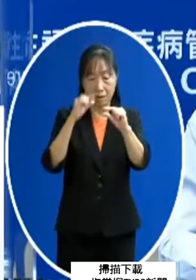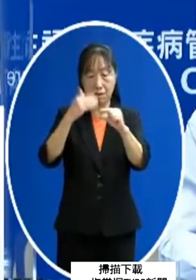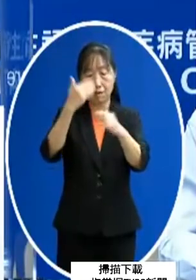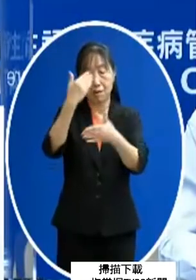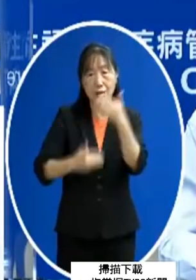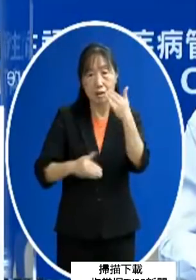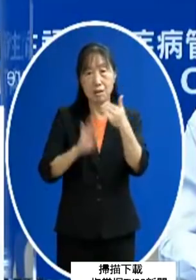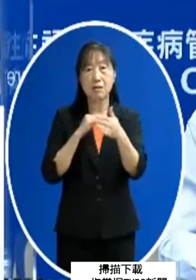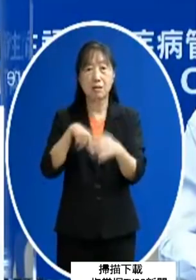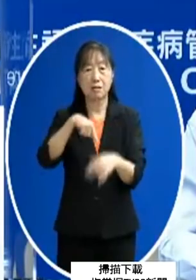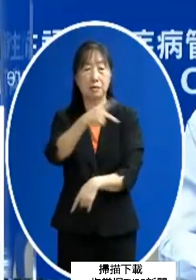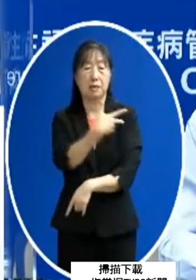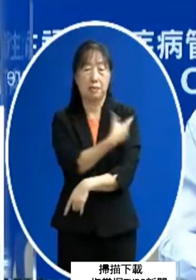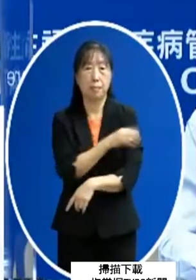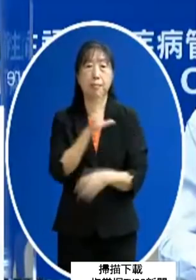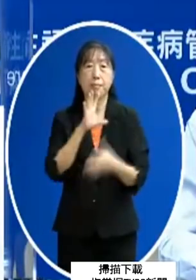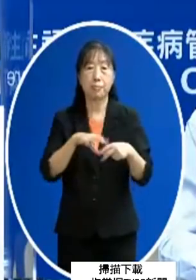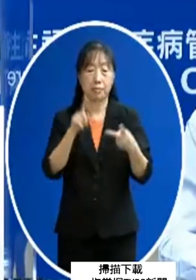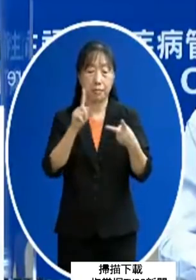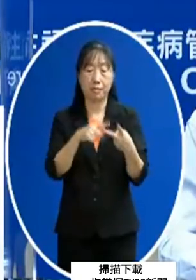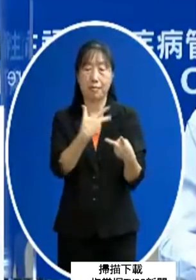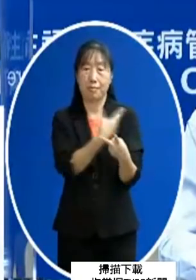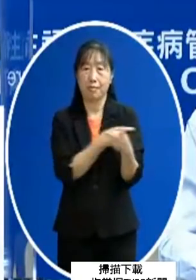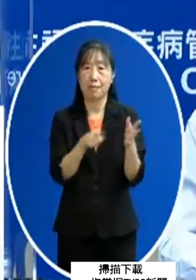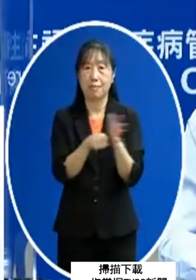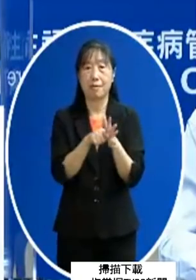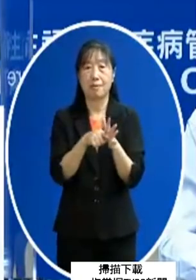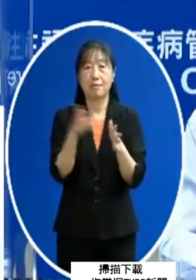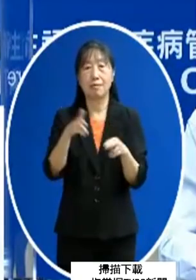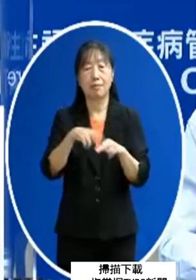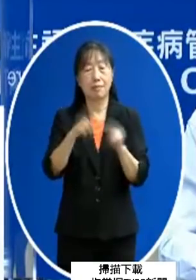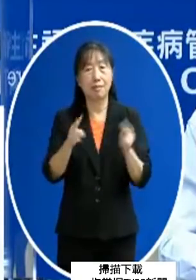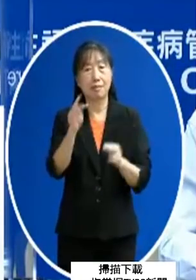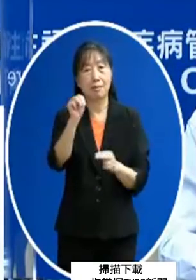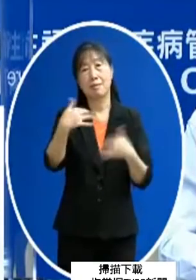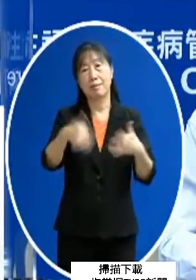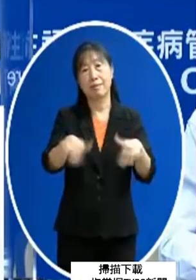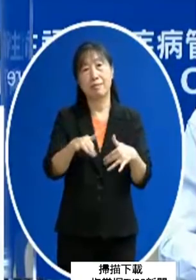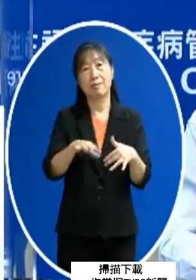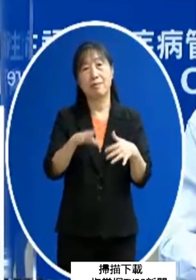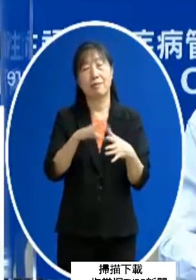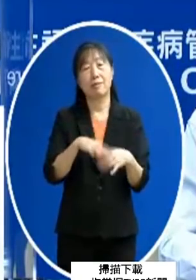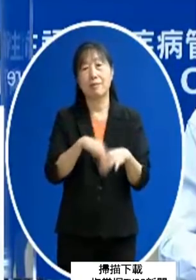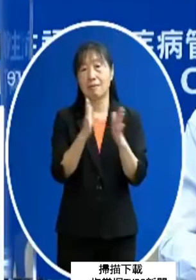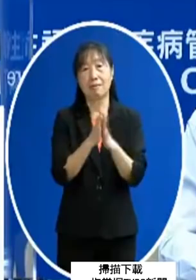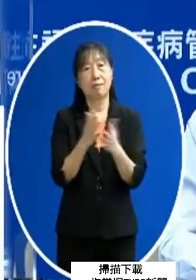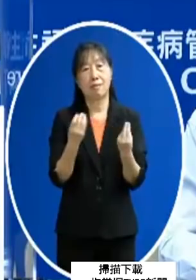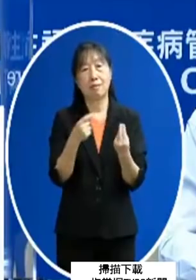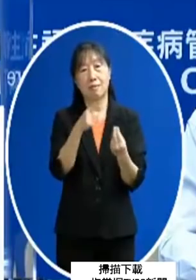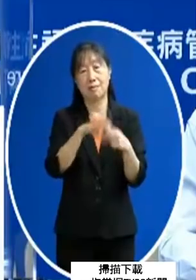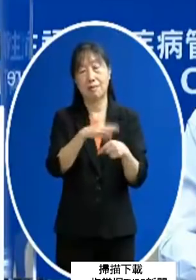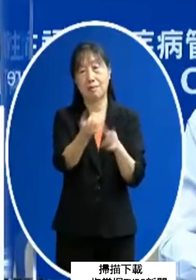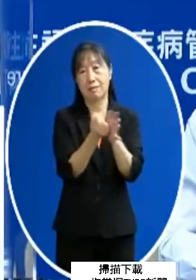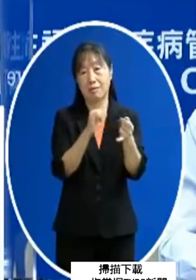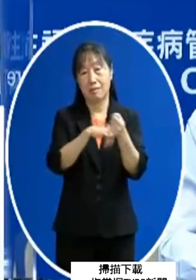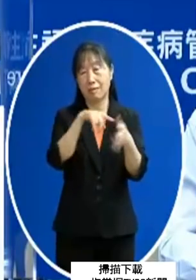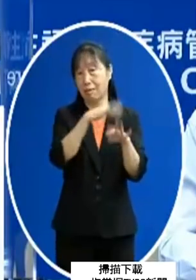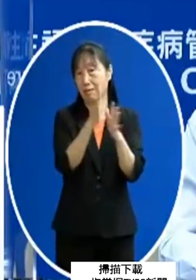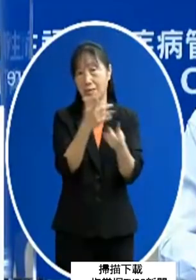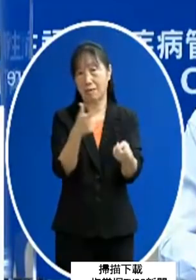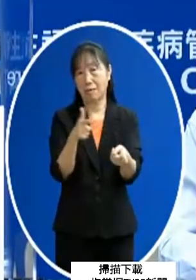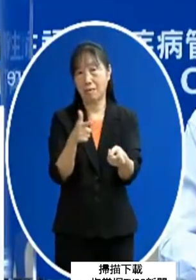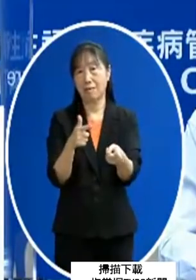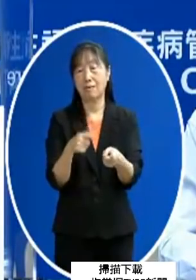婚证书吗？两人有任何证据证明他们每天住在一起吗？照这样子的安排看起来，你甚